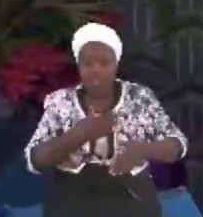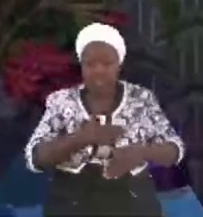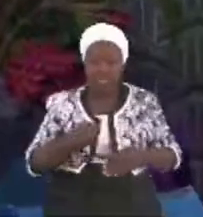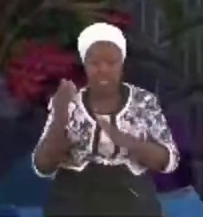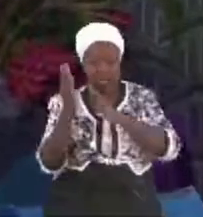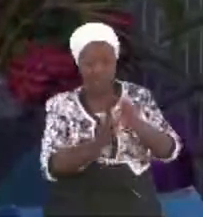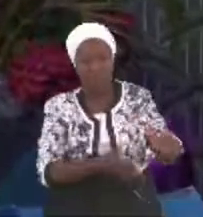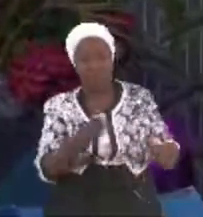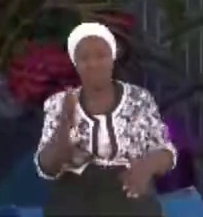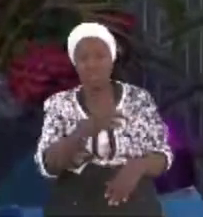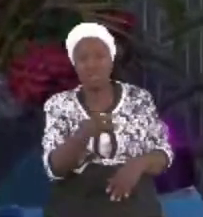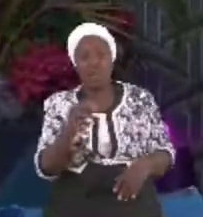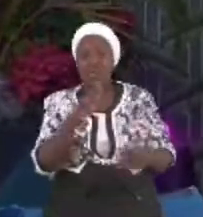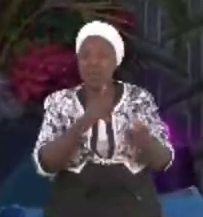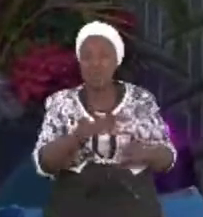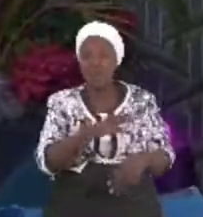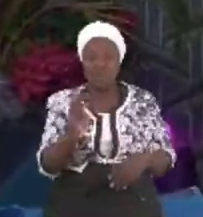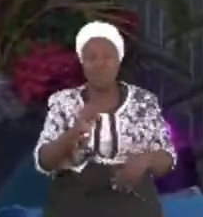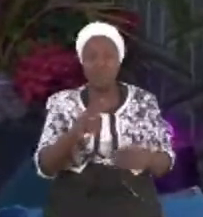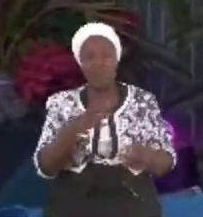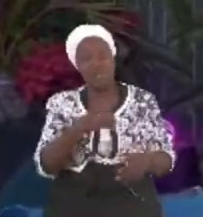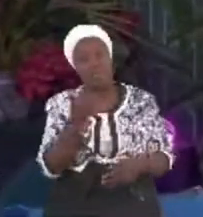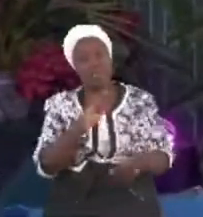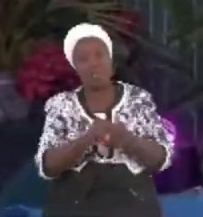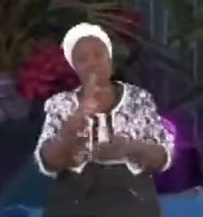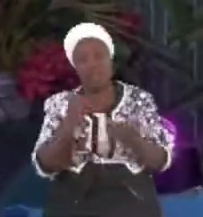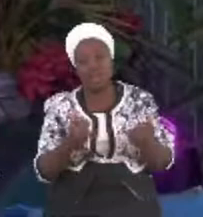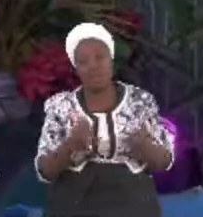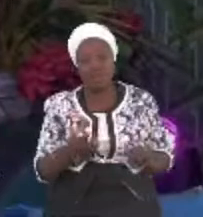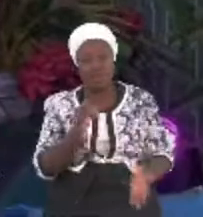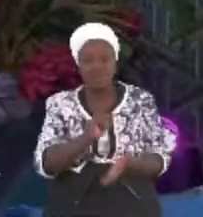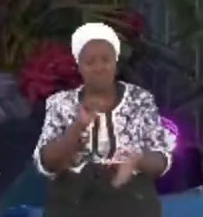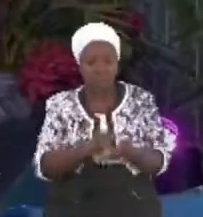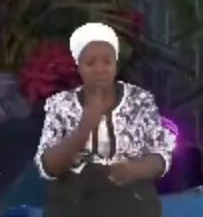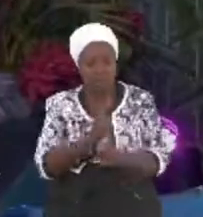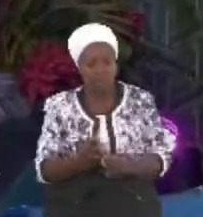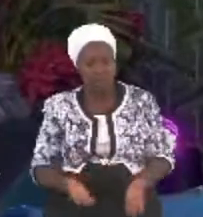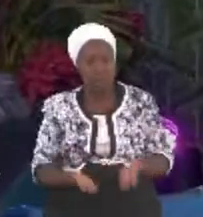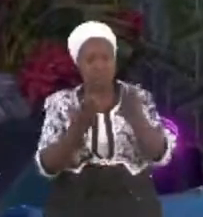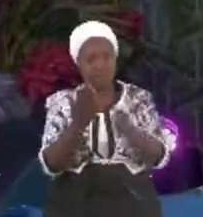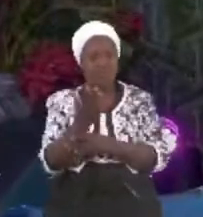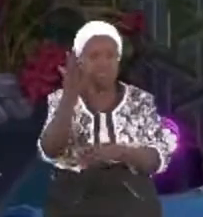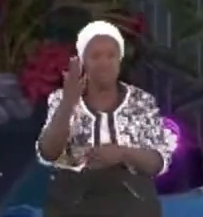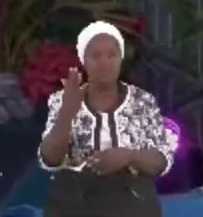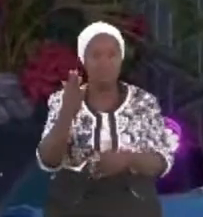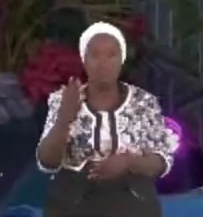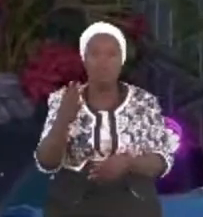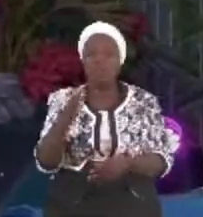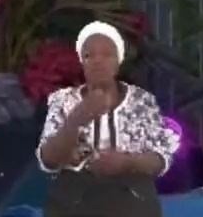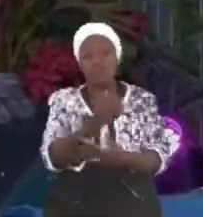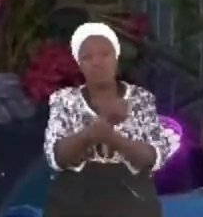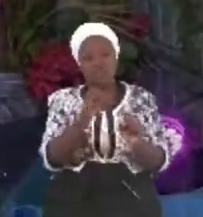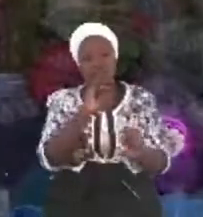abandonnes partout où tu es, lève ta main. Le salut est disponible pour toi maintenant. Que Dieu te bénisse là-bas, c'est